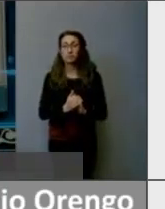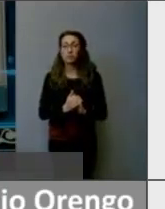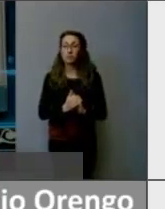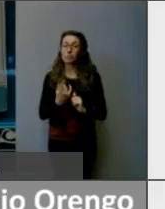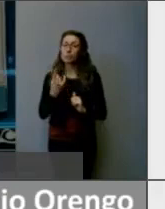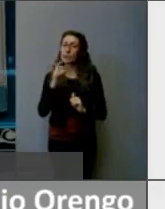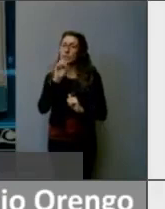dichiarazioni?